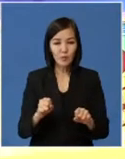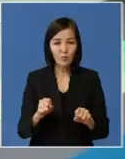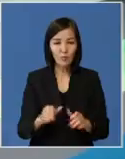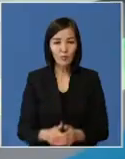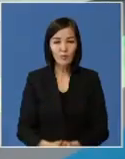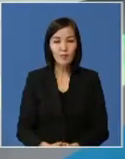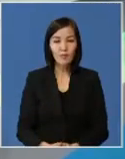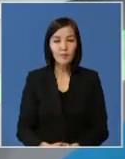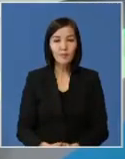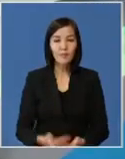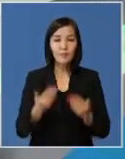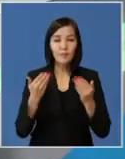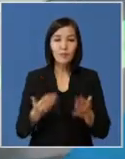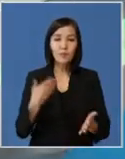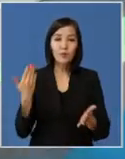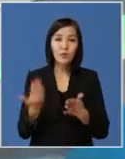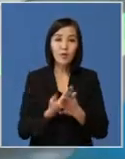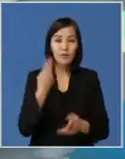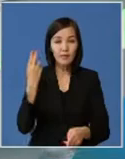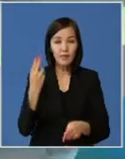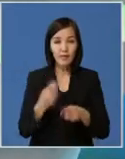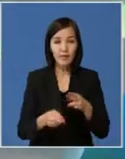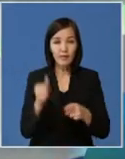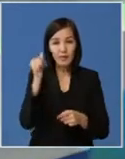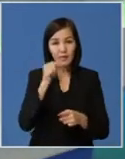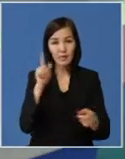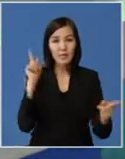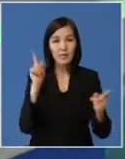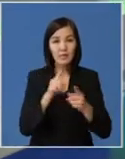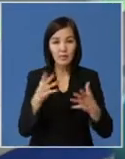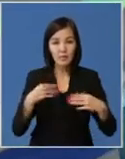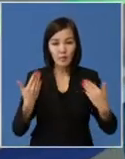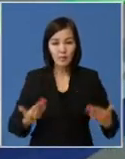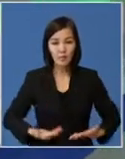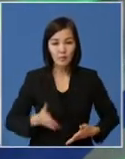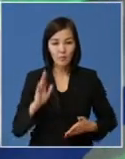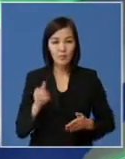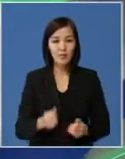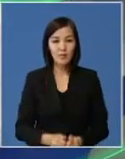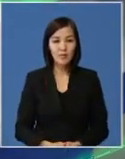Бүгінгі осы, назарларыңызға рахмет, аман сау болыңыздар.